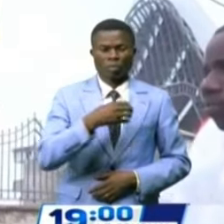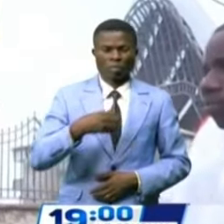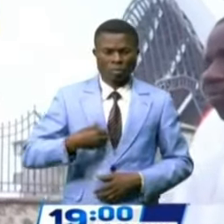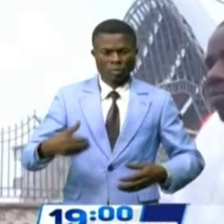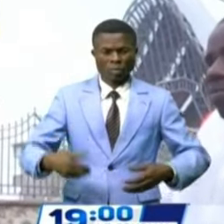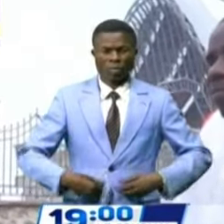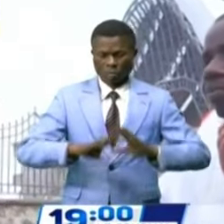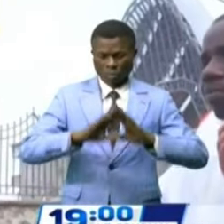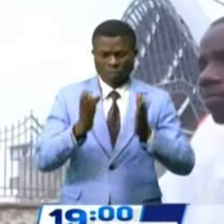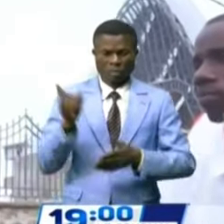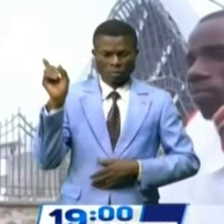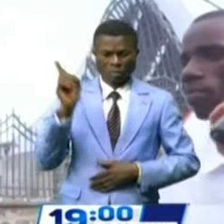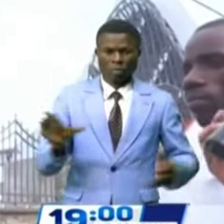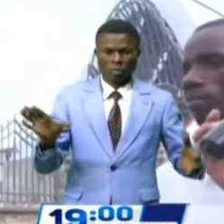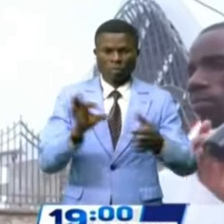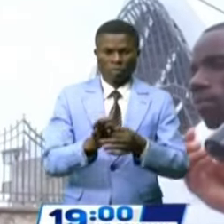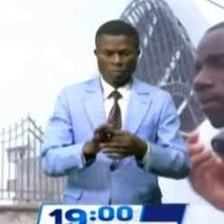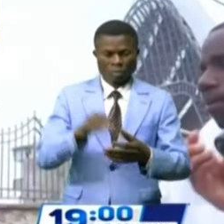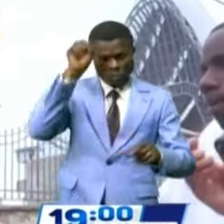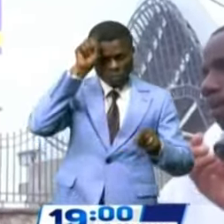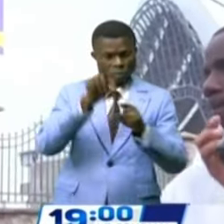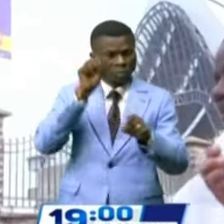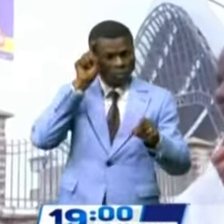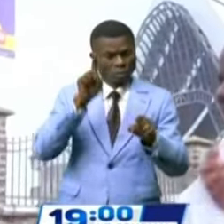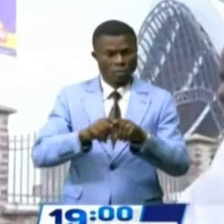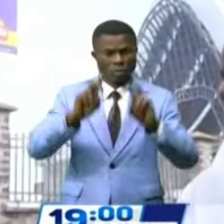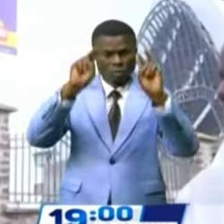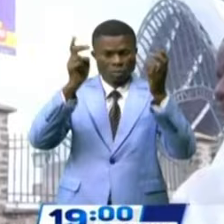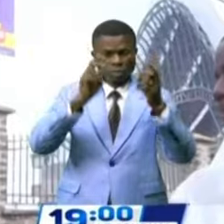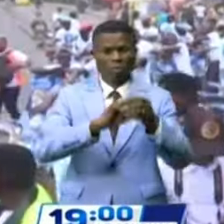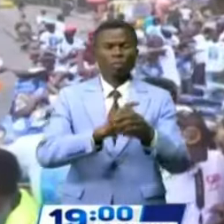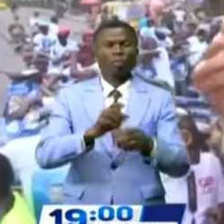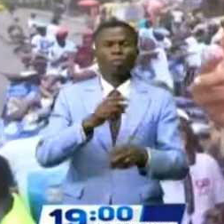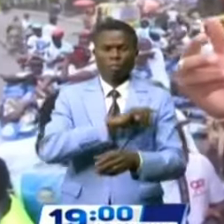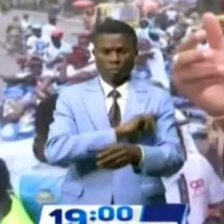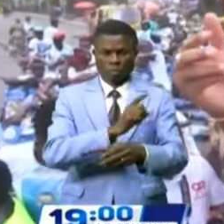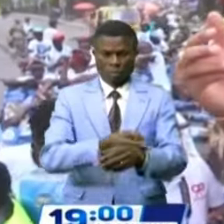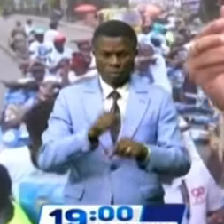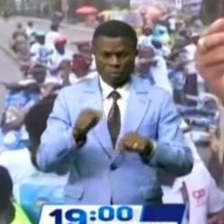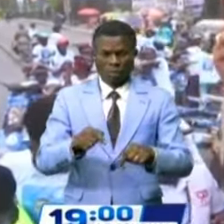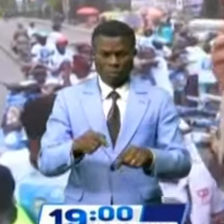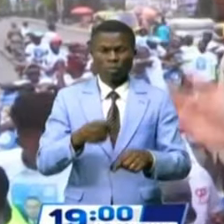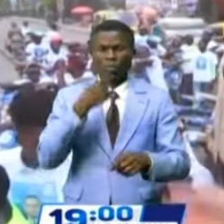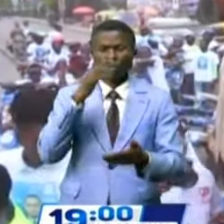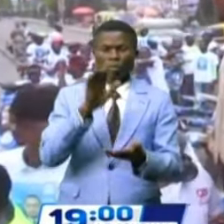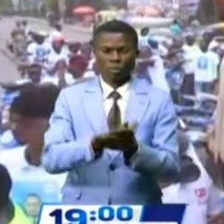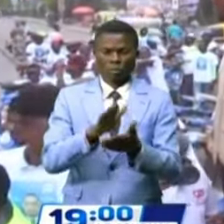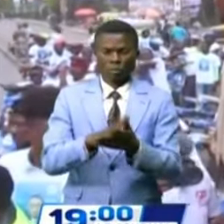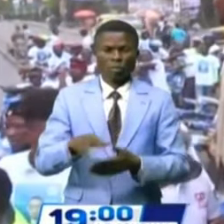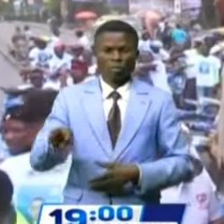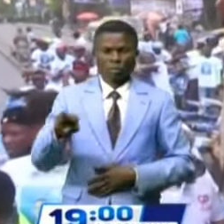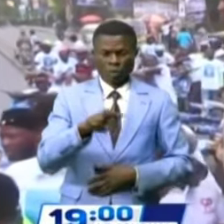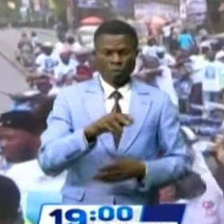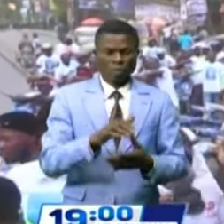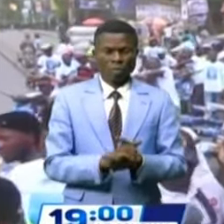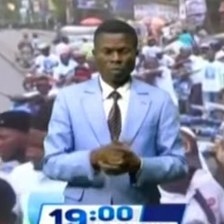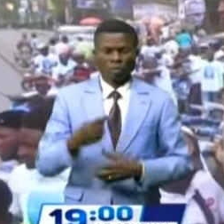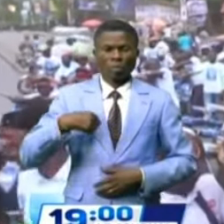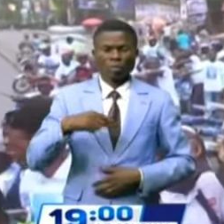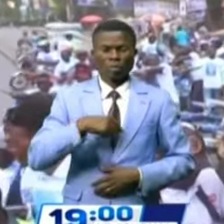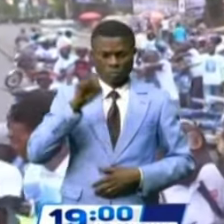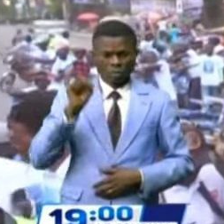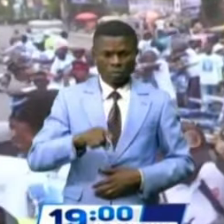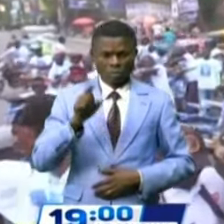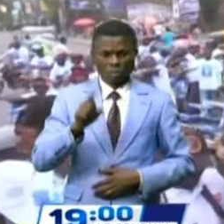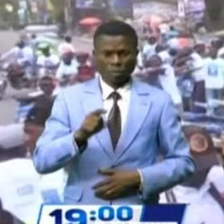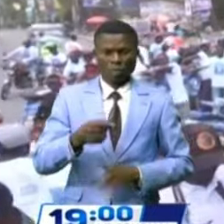Nous sommes venus communier avec les frères et sœurs de la vie de Dieu, envie de solliciter vos voix et que nous allions être